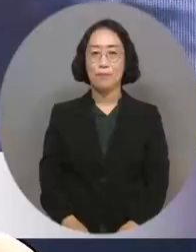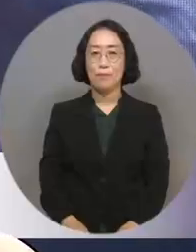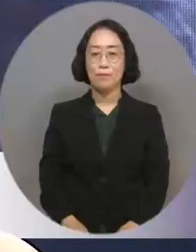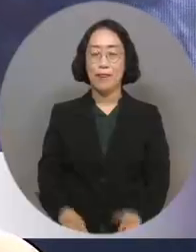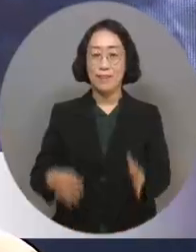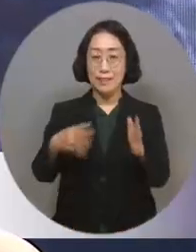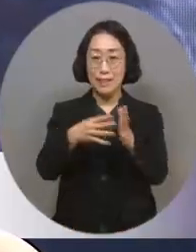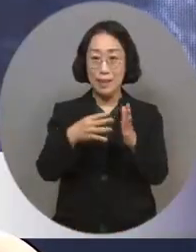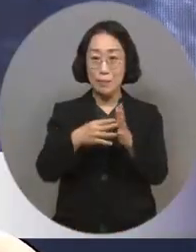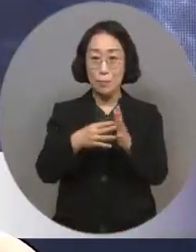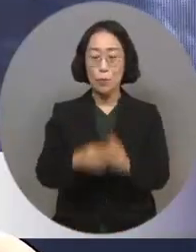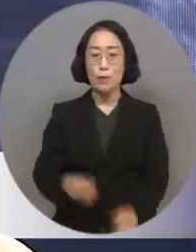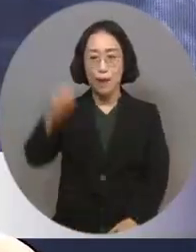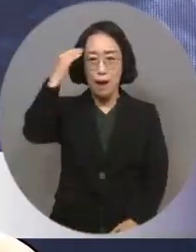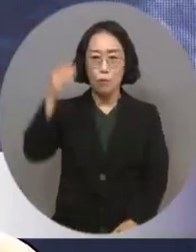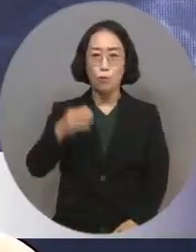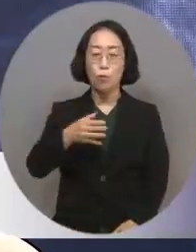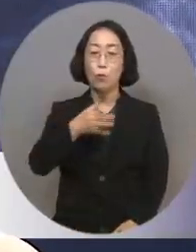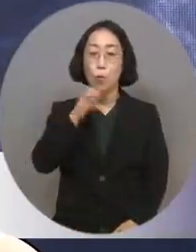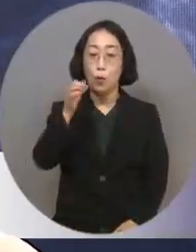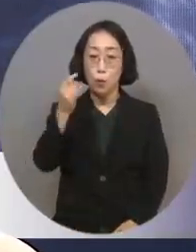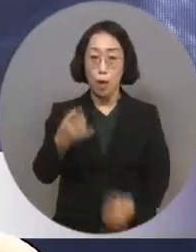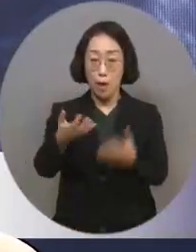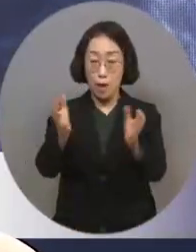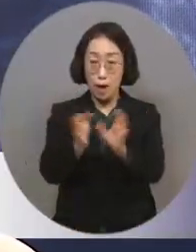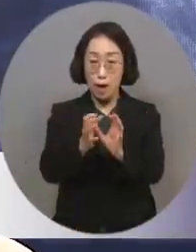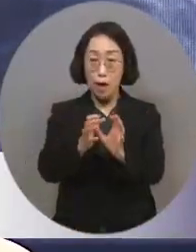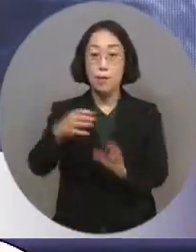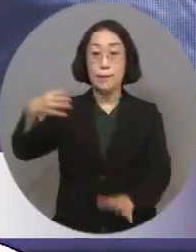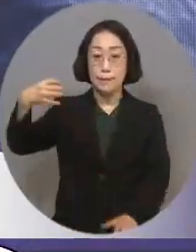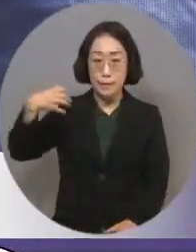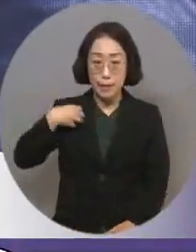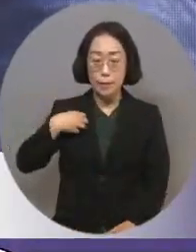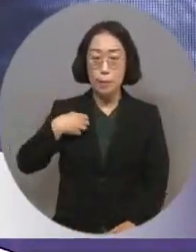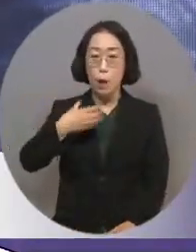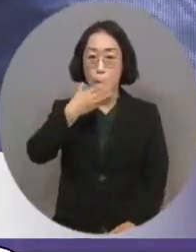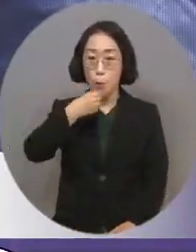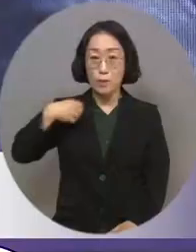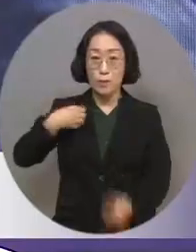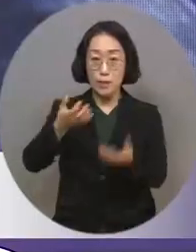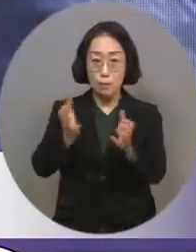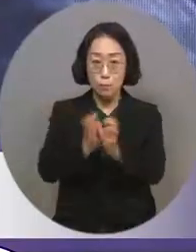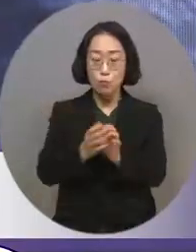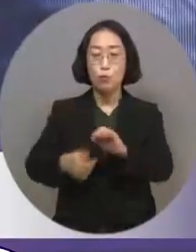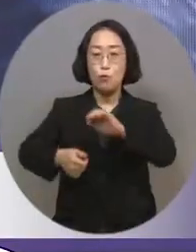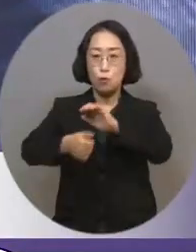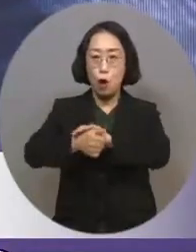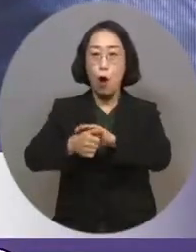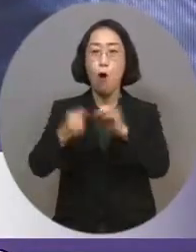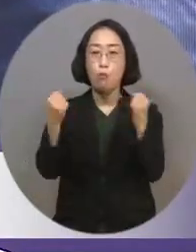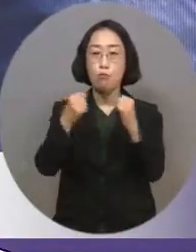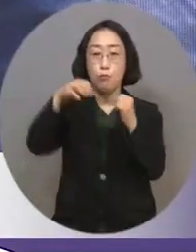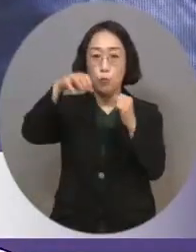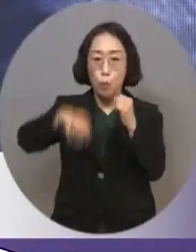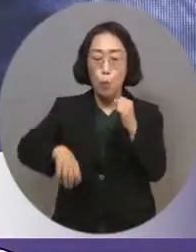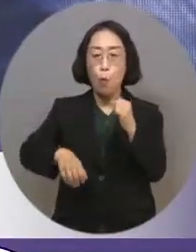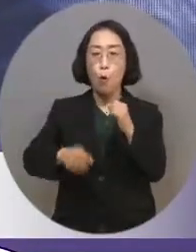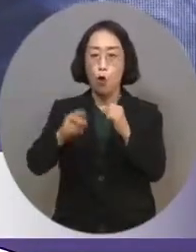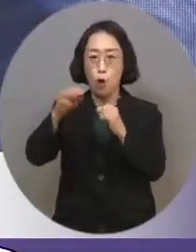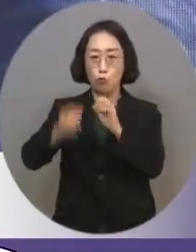사단법인 대한노인회가 주최비 주관하고 보건복지부, 경상북도, 영주시가